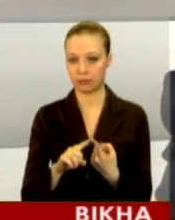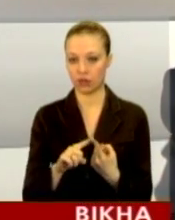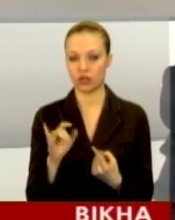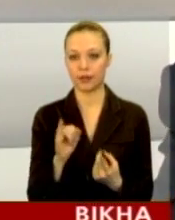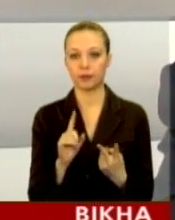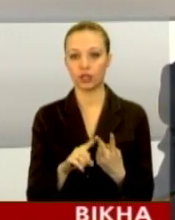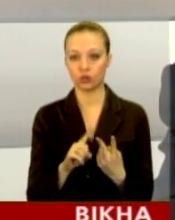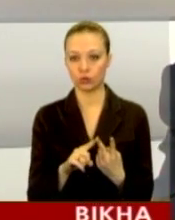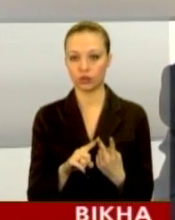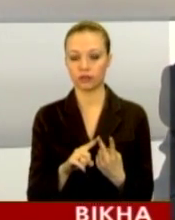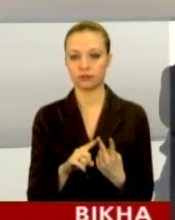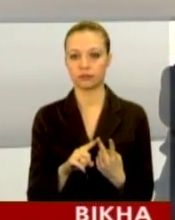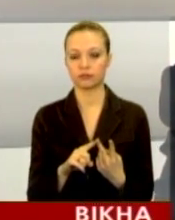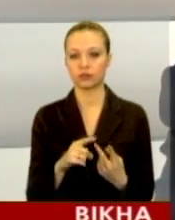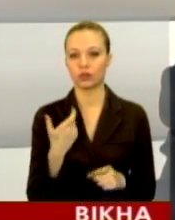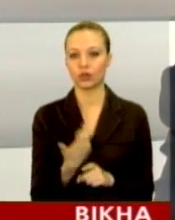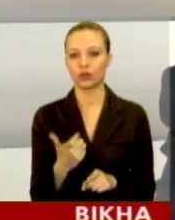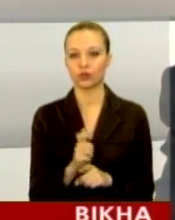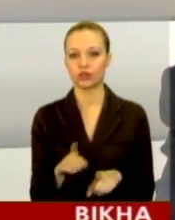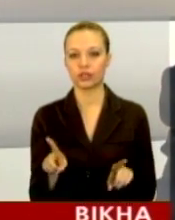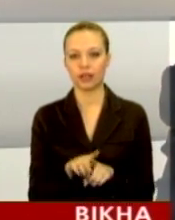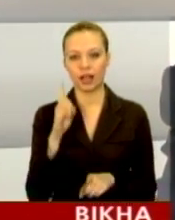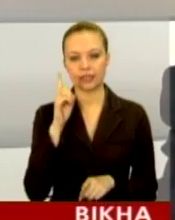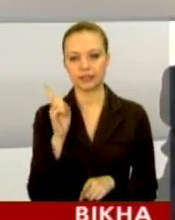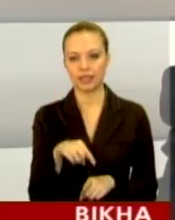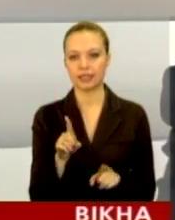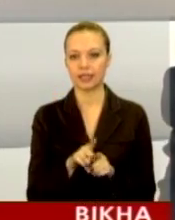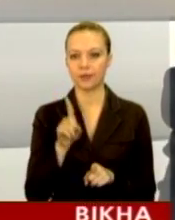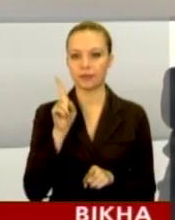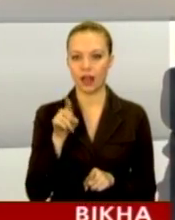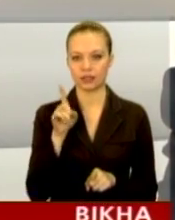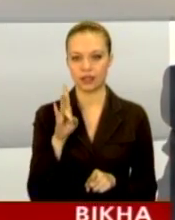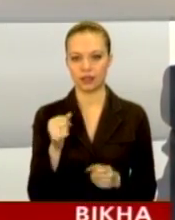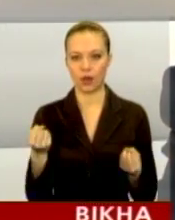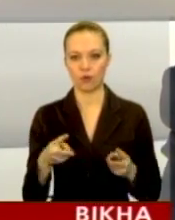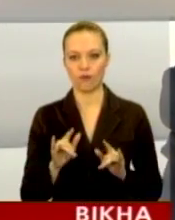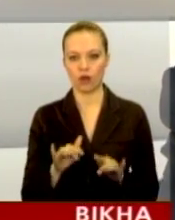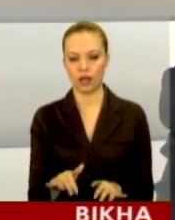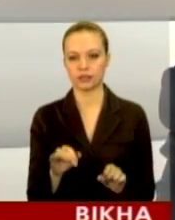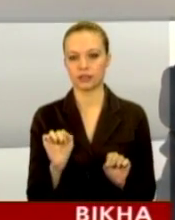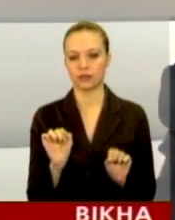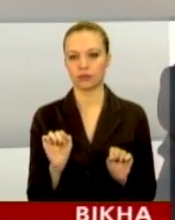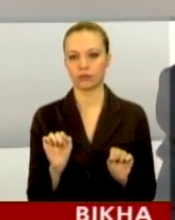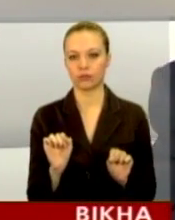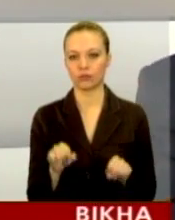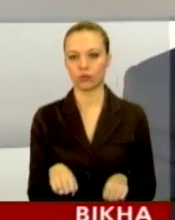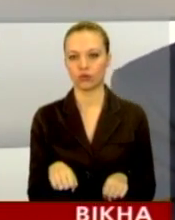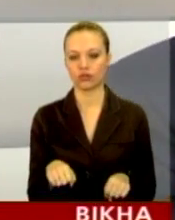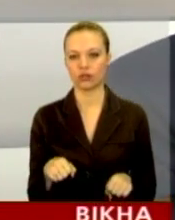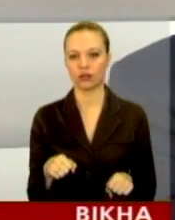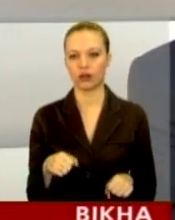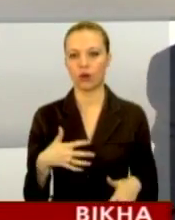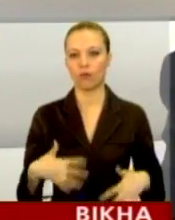друге. Дуже така, знаєте, акцент на провокаціях, він може